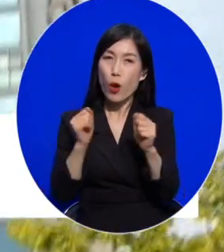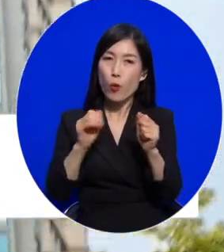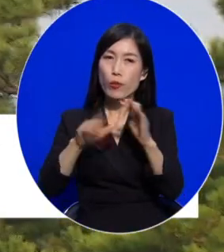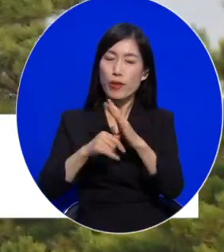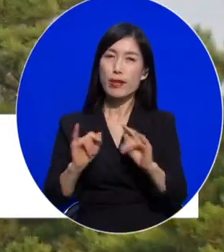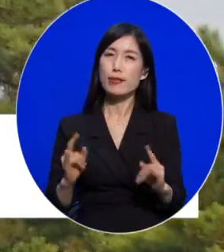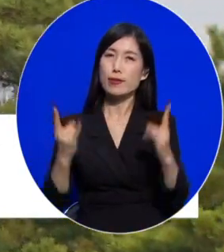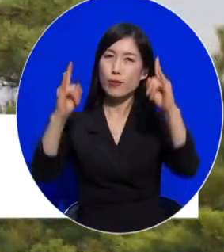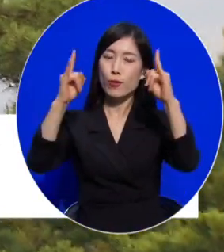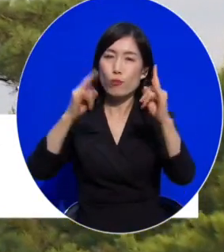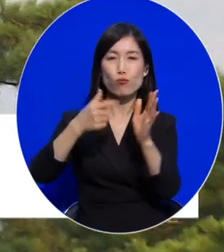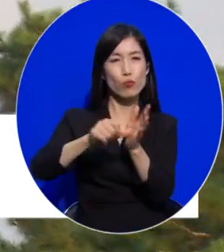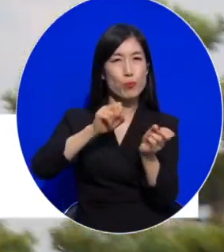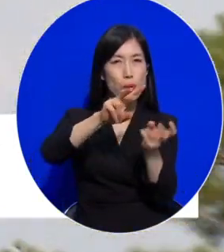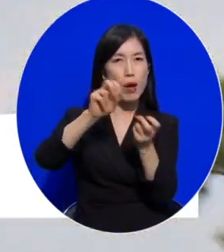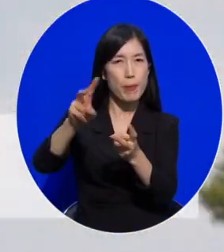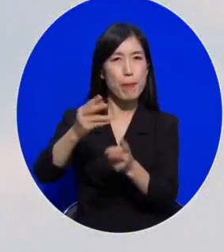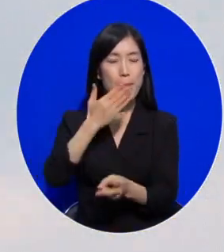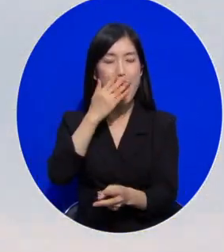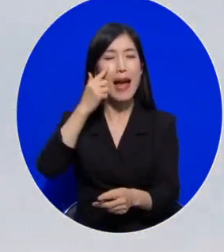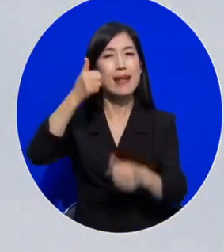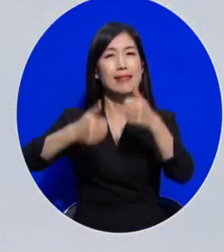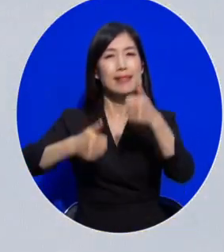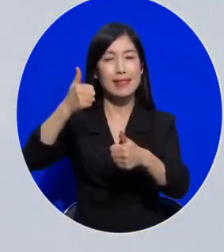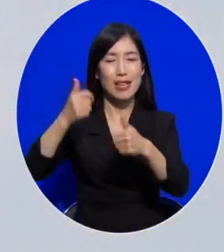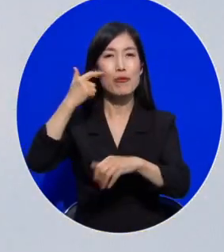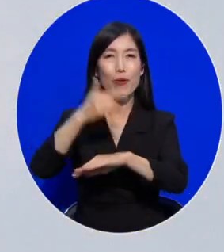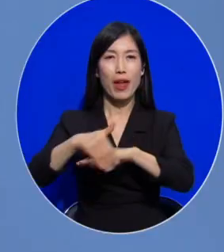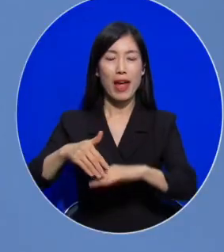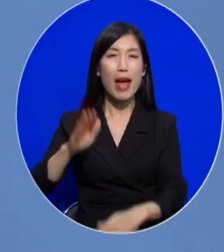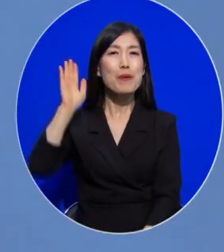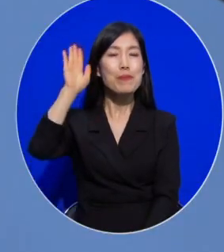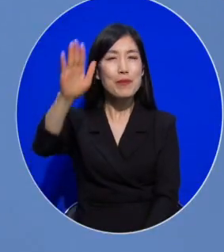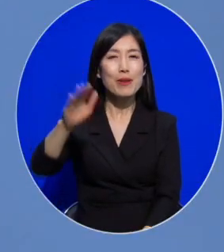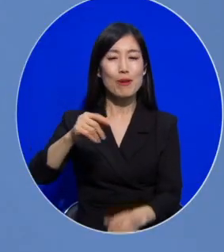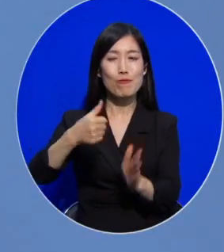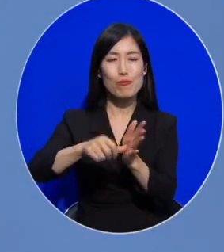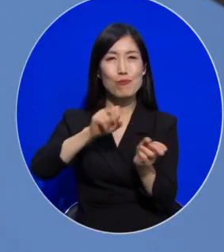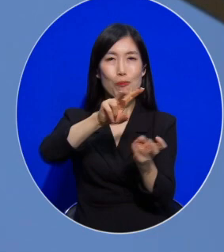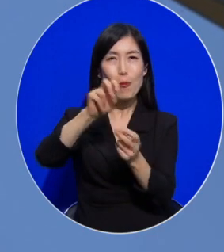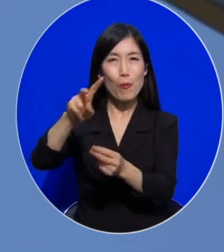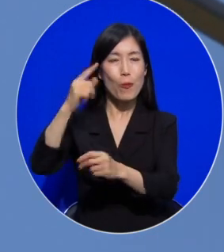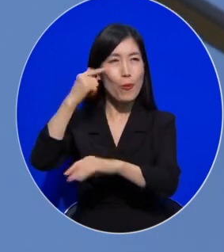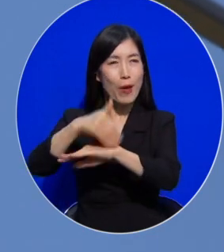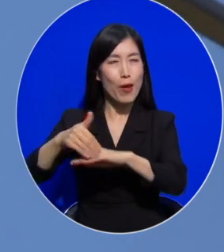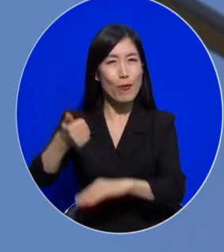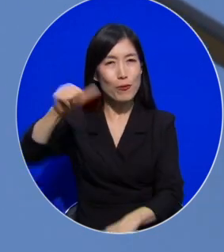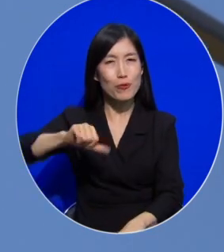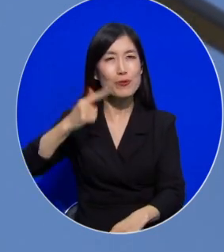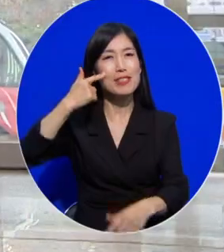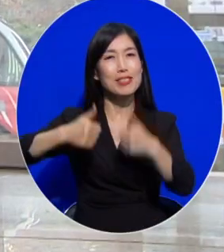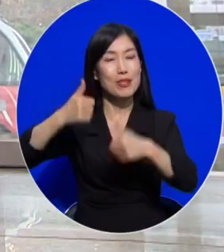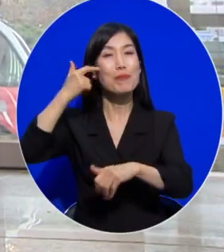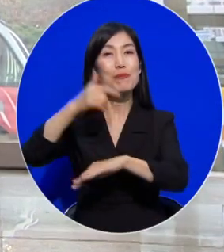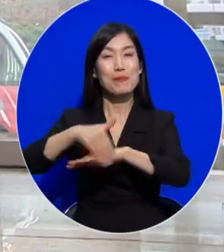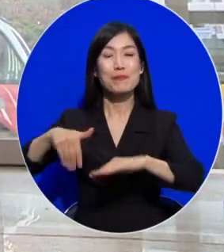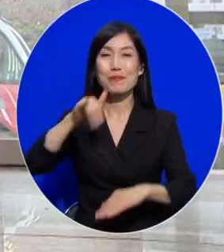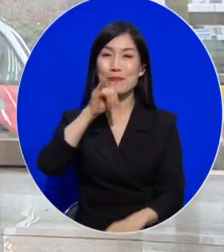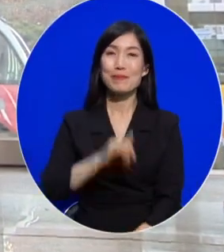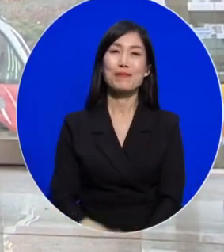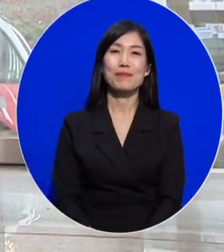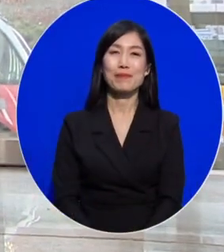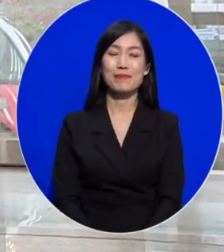중심으로 물류배송 실증을 시작해 차세대 물류 서비스 구현도 앞당길 계획입니다 KTV 1인합니다